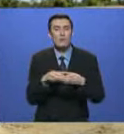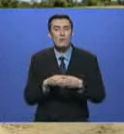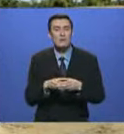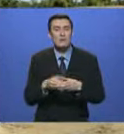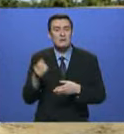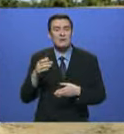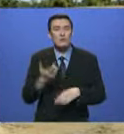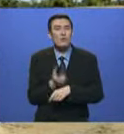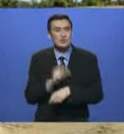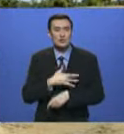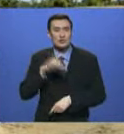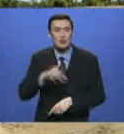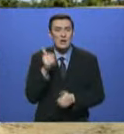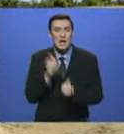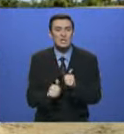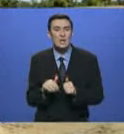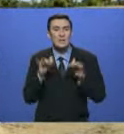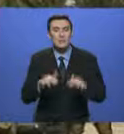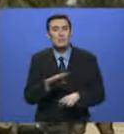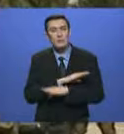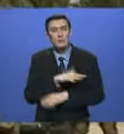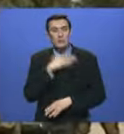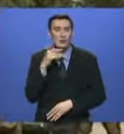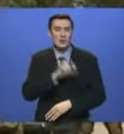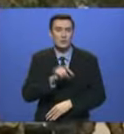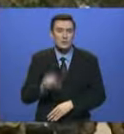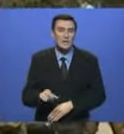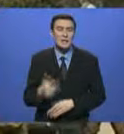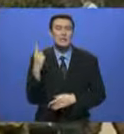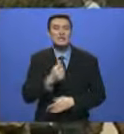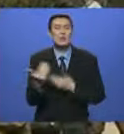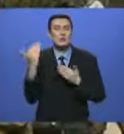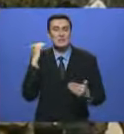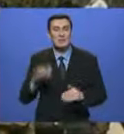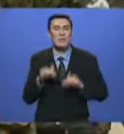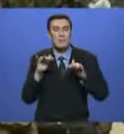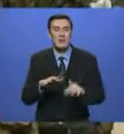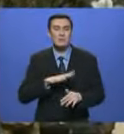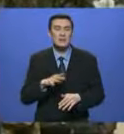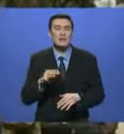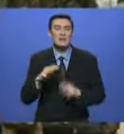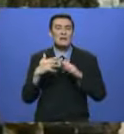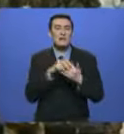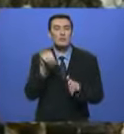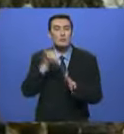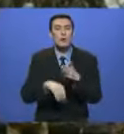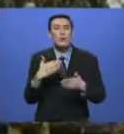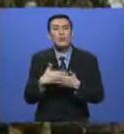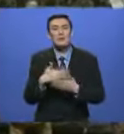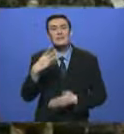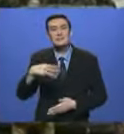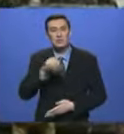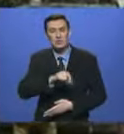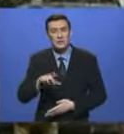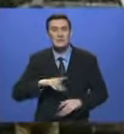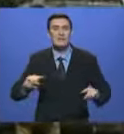своей жестокостью. При каждой ее вылазке гибнут десятки мирных жителей. Неделю назад ее боевики напали на одну из местных деревень, убили около 30 человек